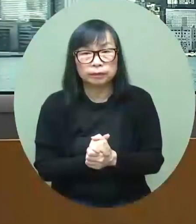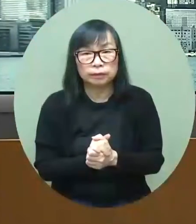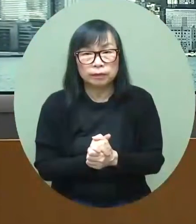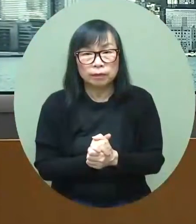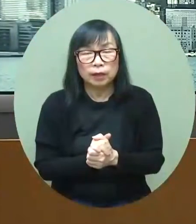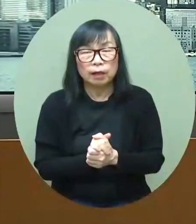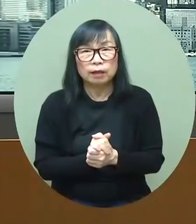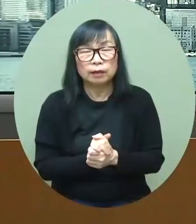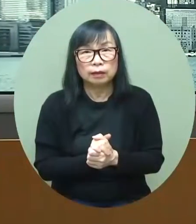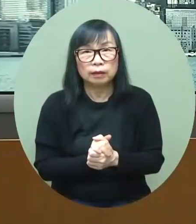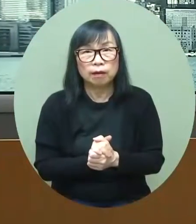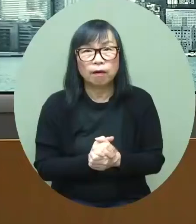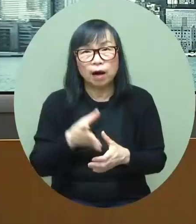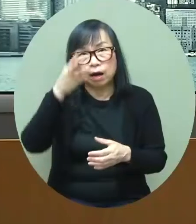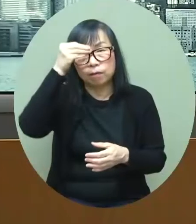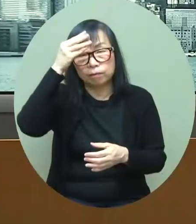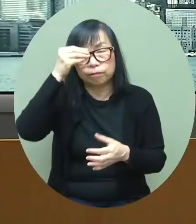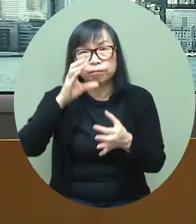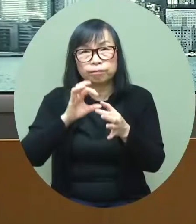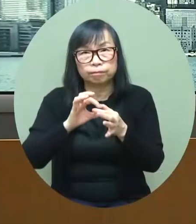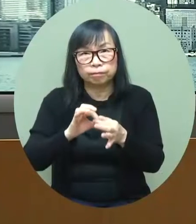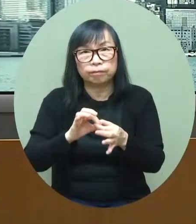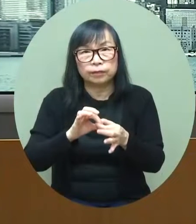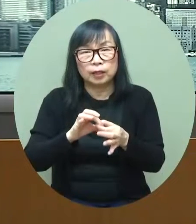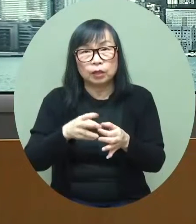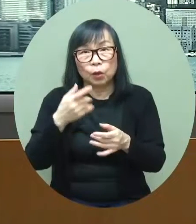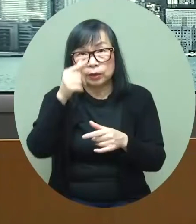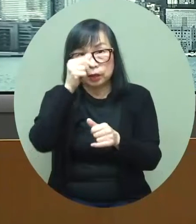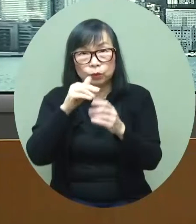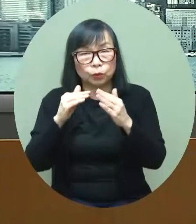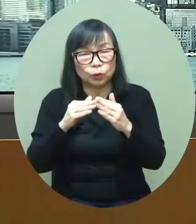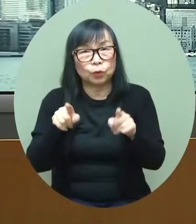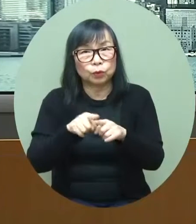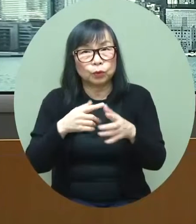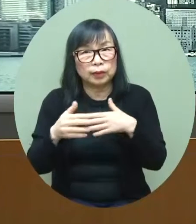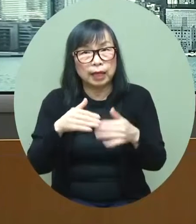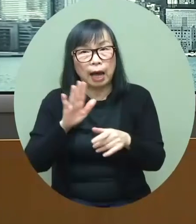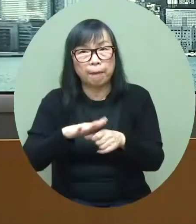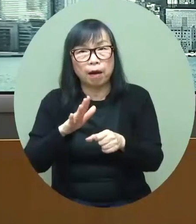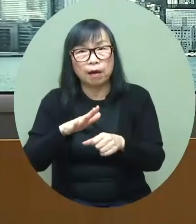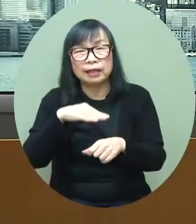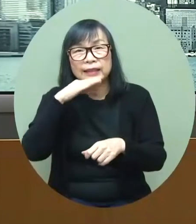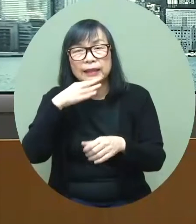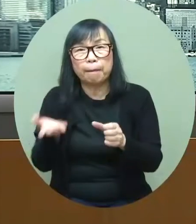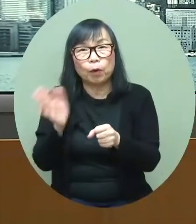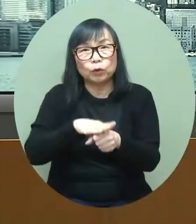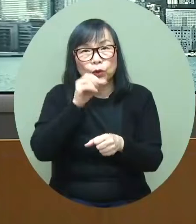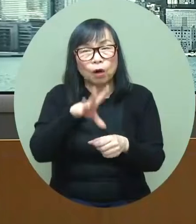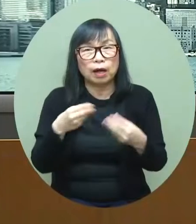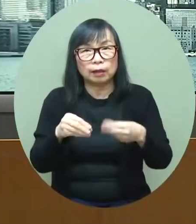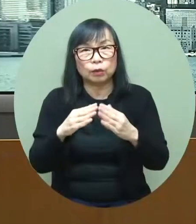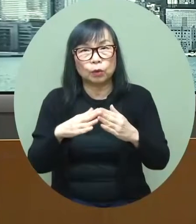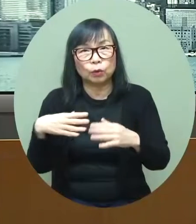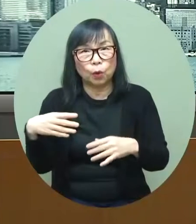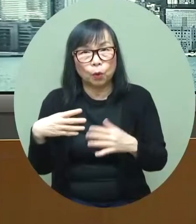咧？ 關於個演練就琴日我哋同醫管局或者醫管局同事應該可以補充。同埋教育局都就